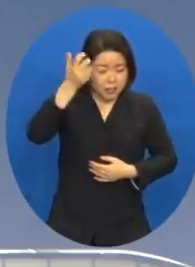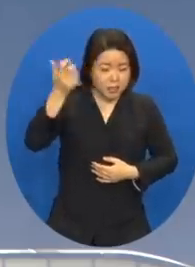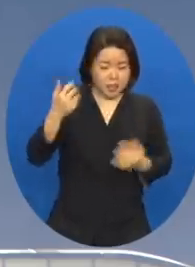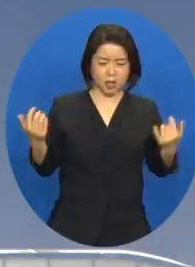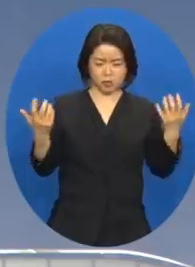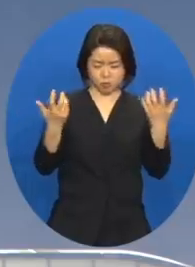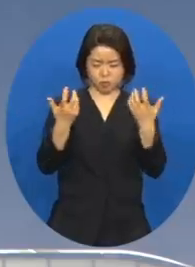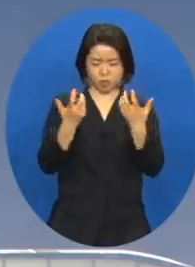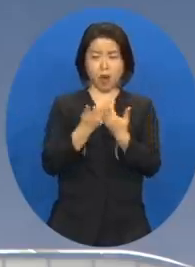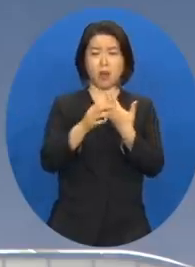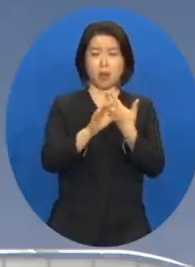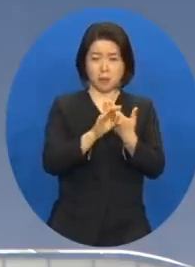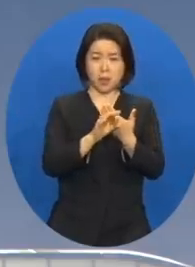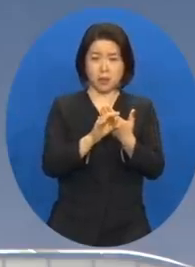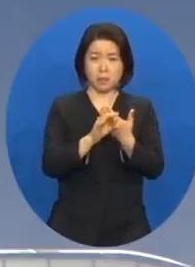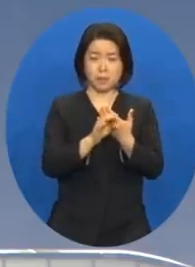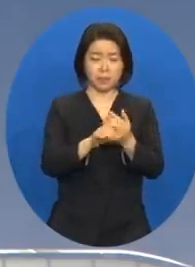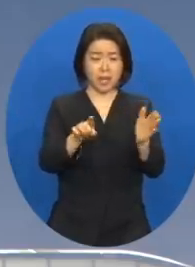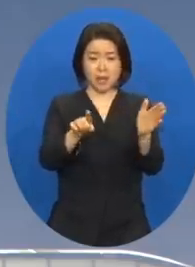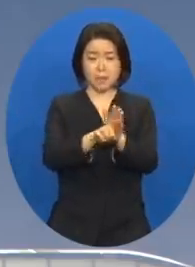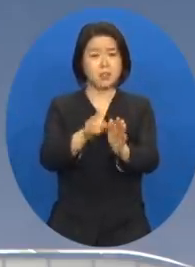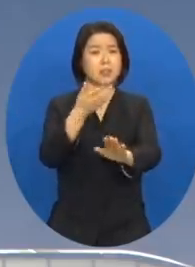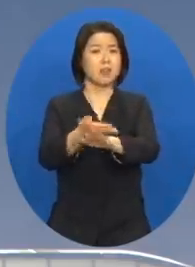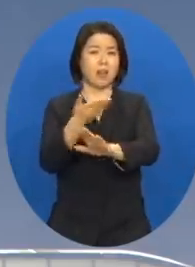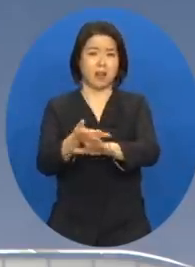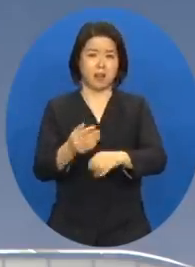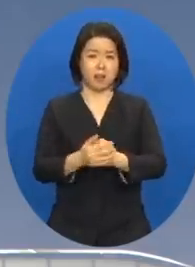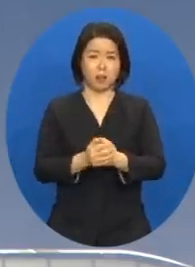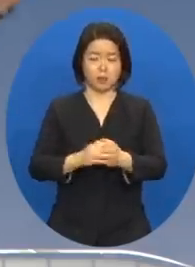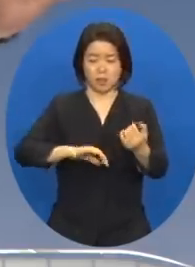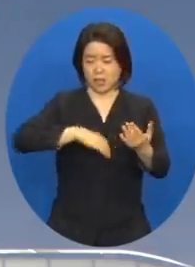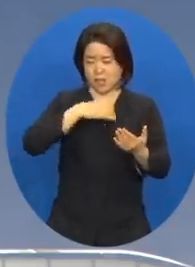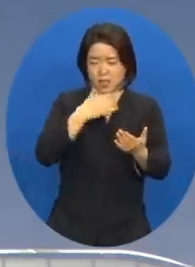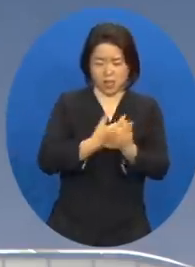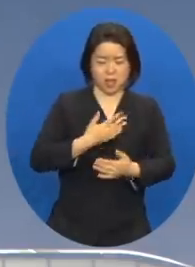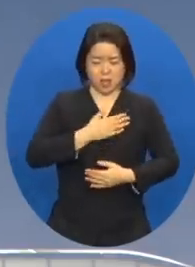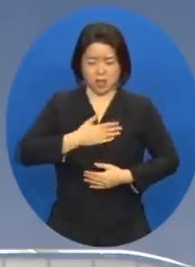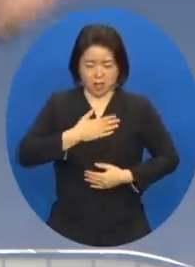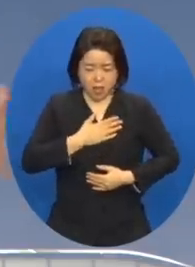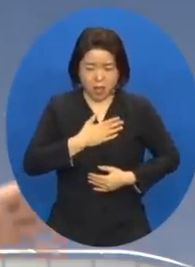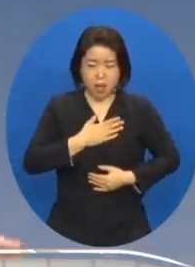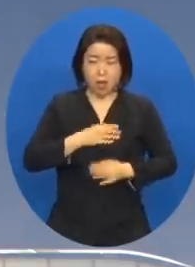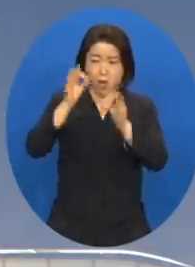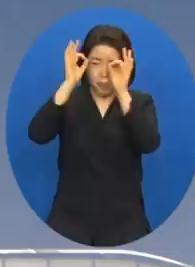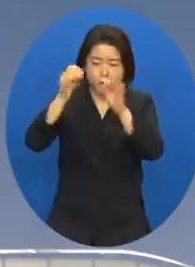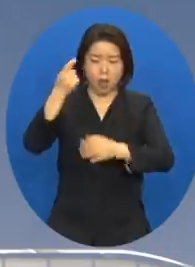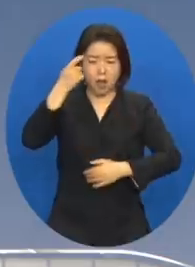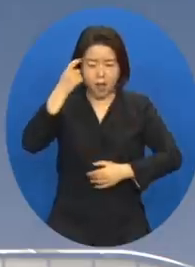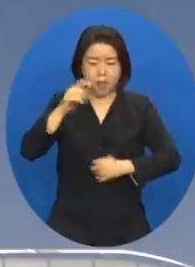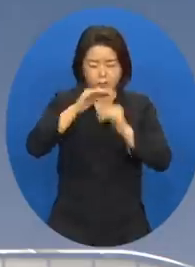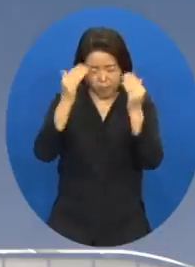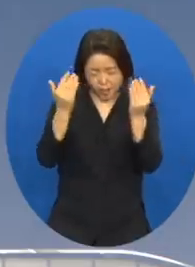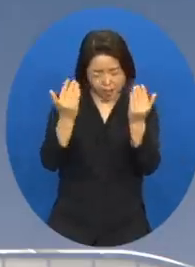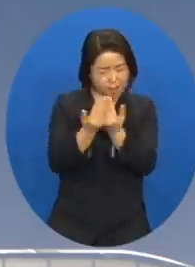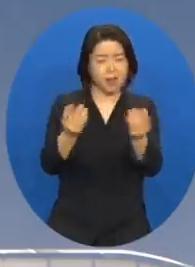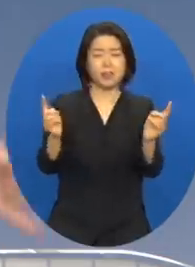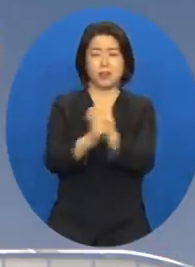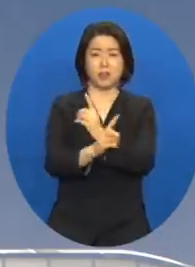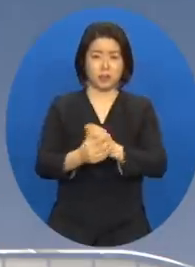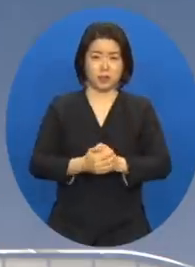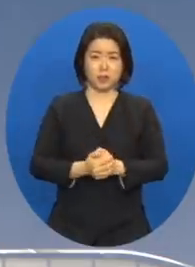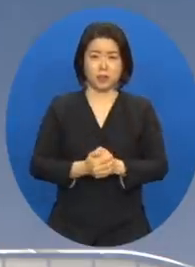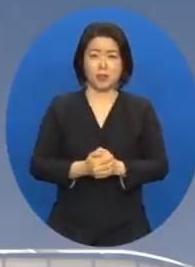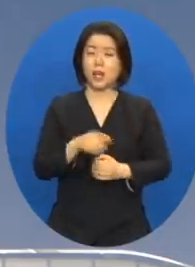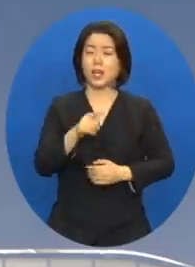충만해지면 믿는 게 달라져요. 감정도 생각도 보는 것도 다 달라진다니까요.